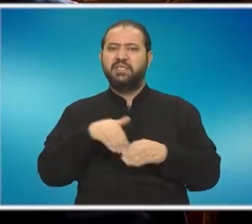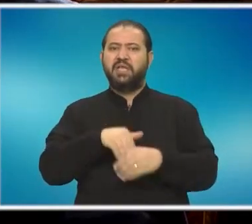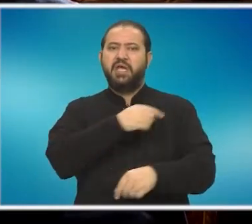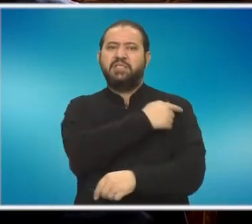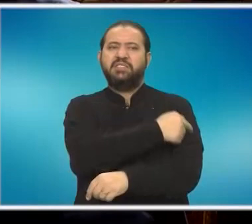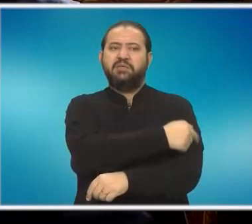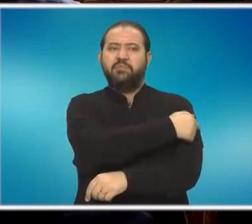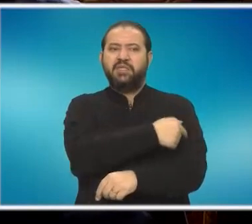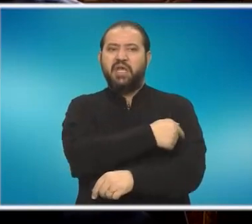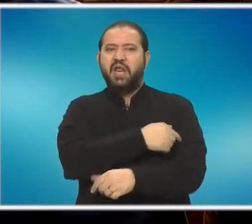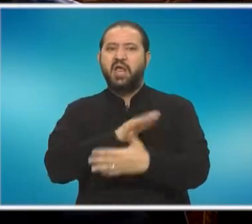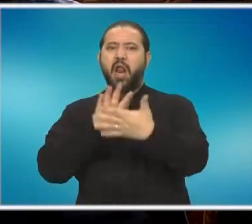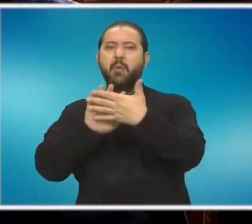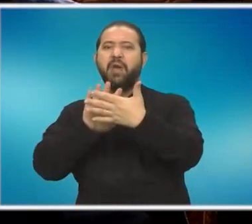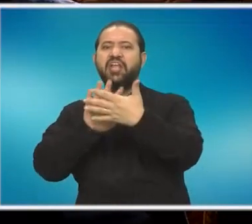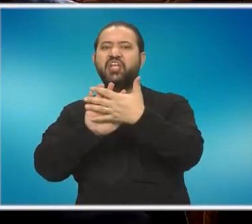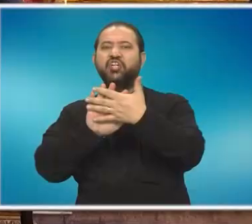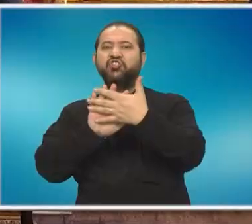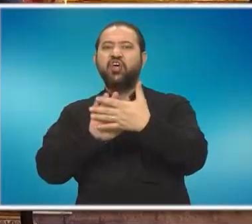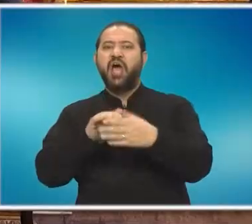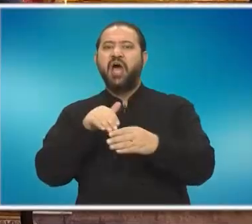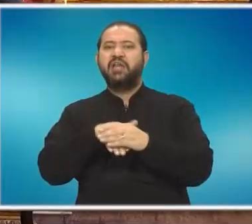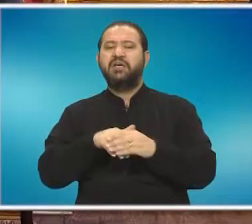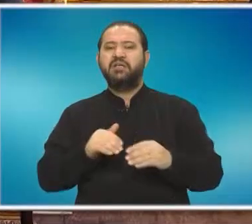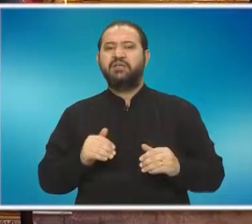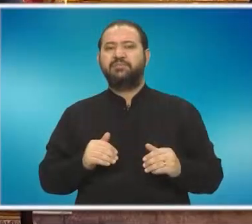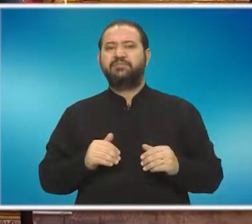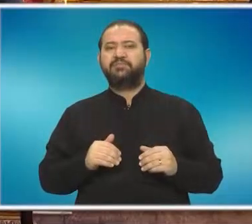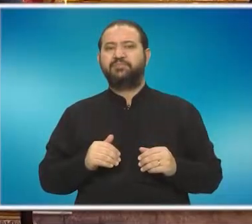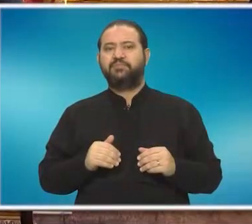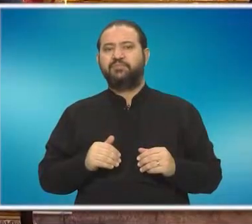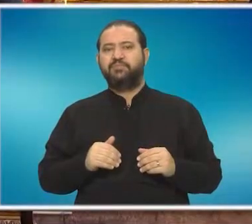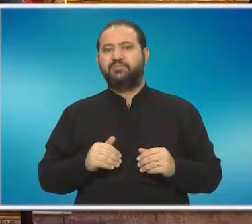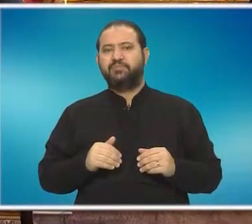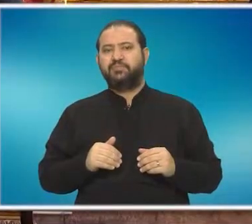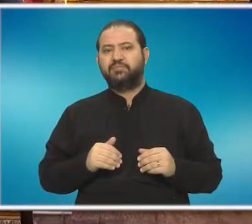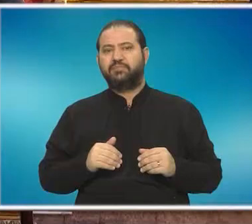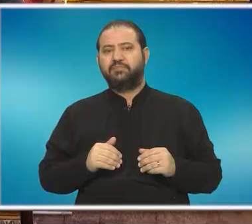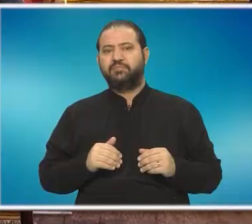spital, în penitenciar, în aceste, să spunem,